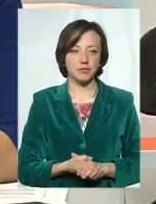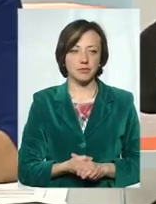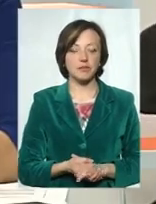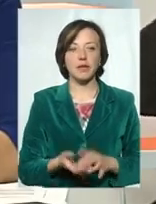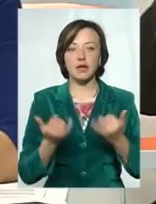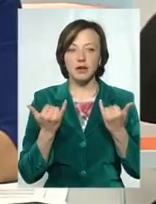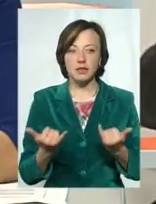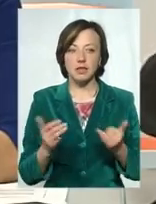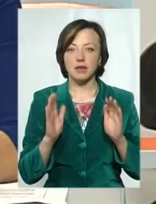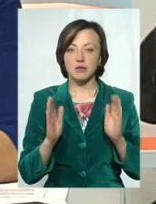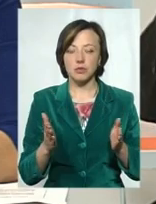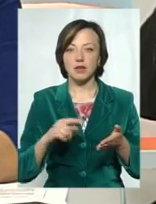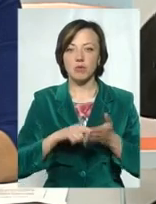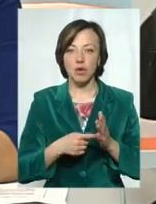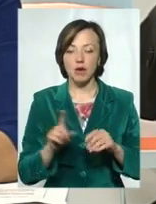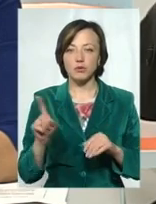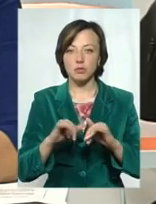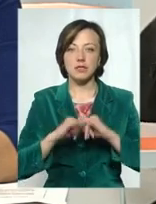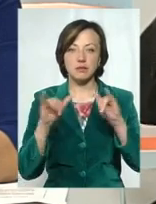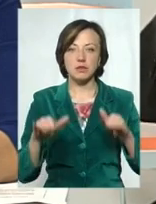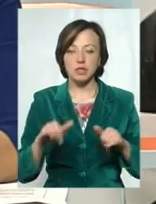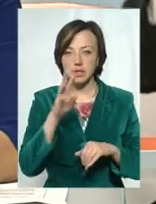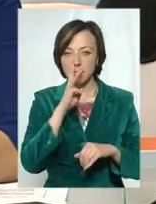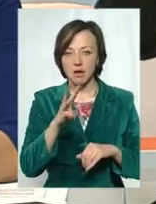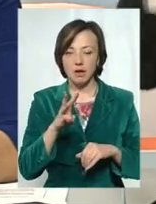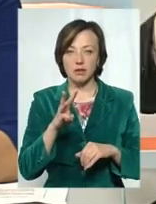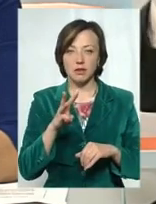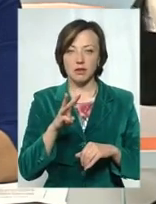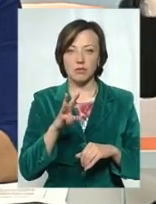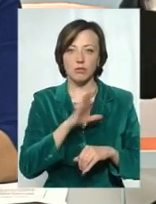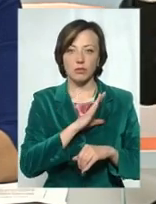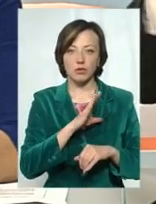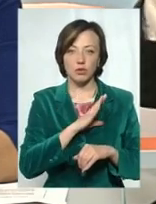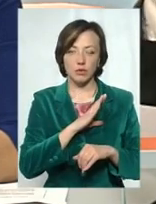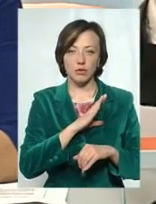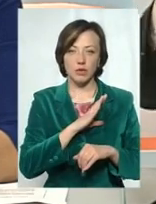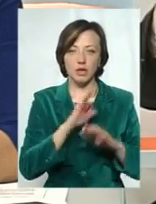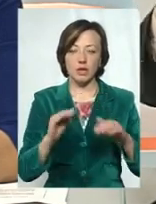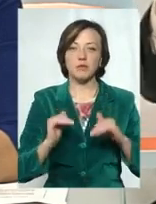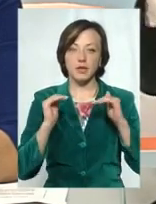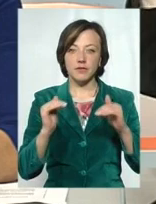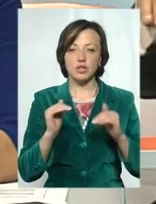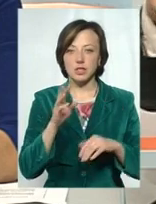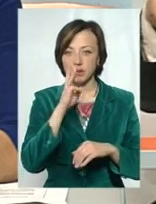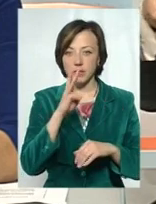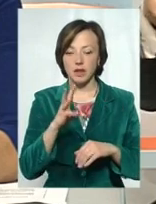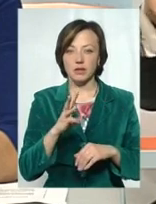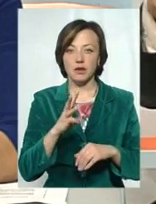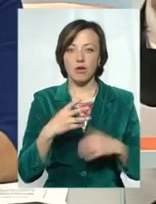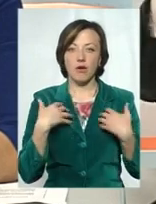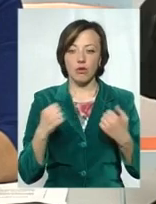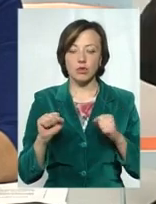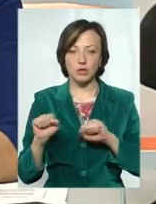зараз буде, ми наполягаємо, щоб збільшення заробітної плати, ну, було підвищені зарплати в охороні